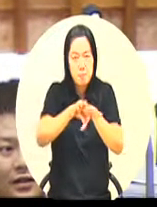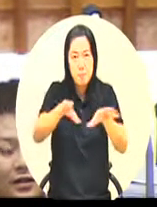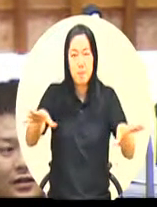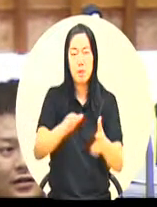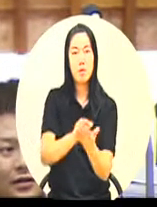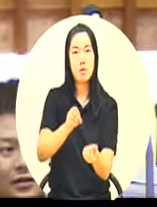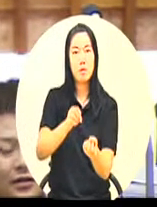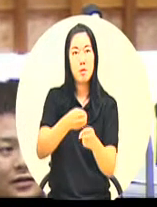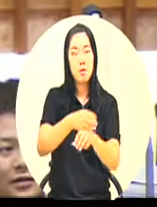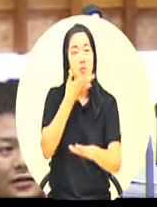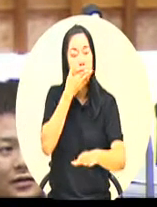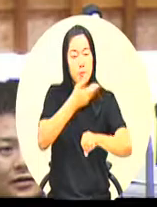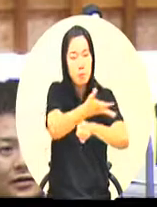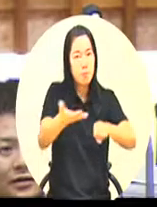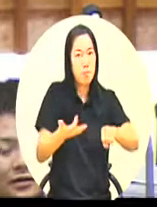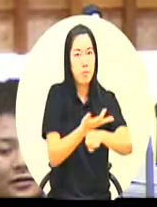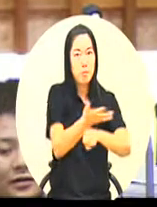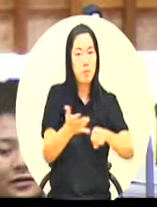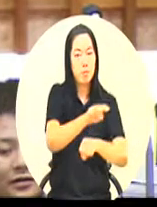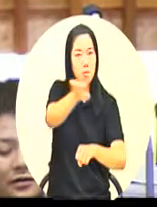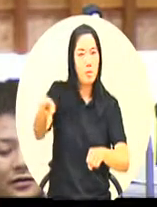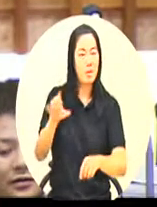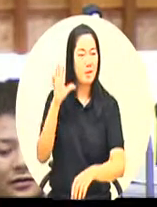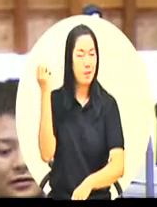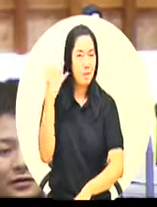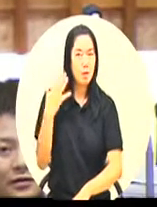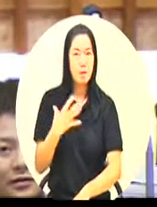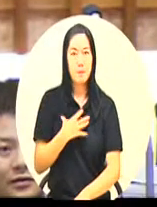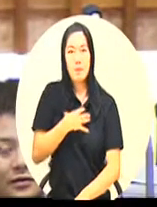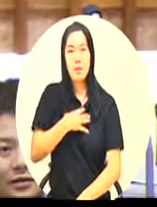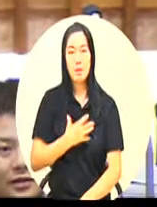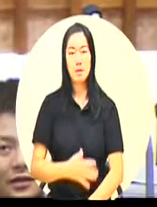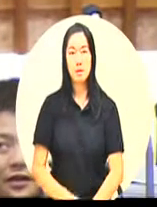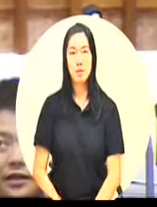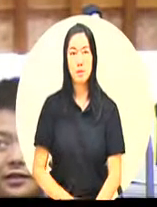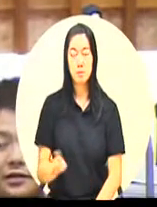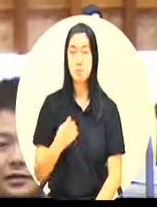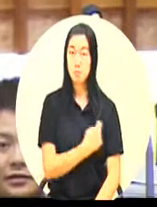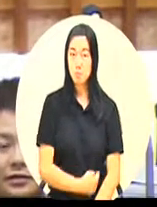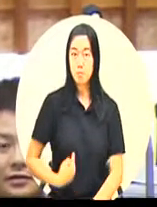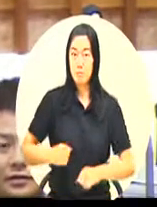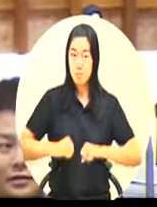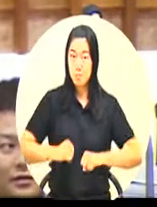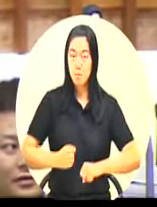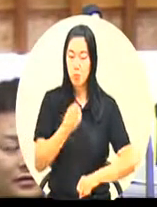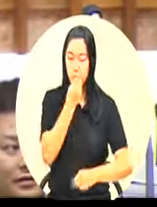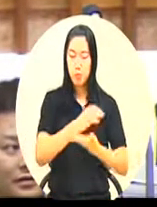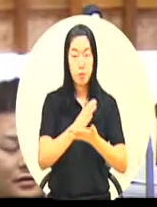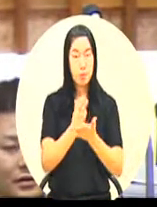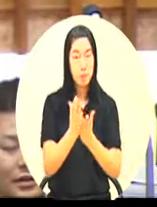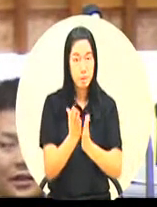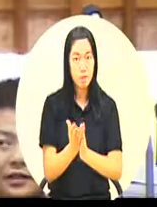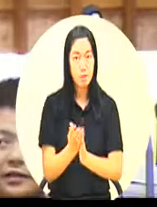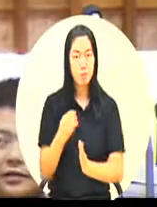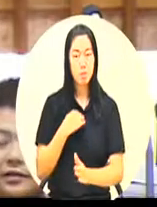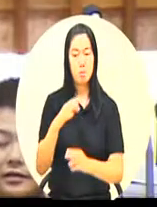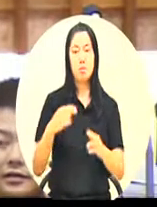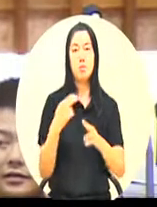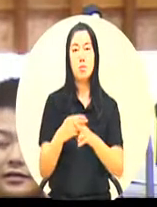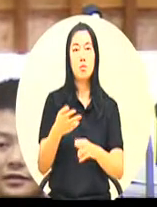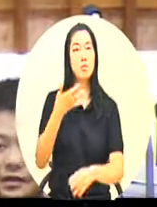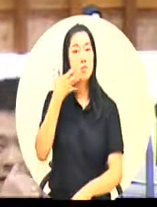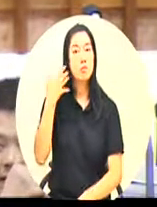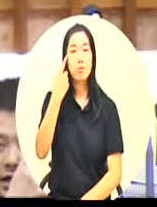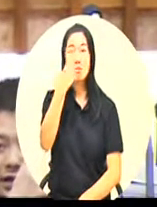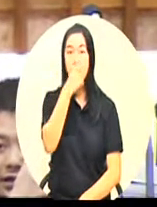品，造成很大的一个恐慌。那健康的东西，这个我相信蓝绿大家一起共